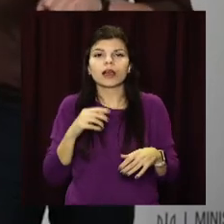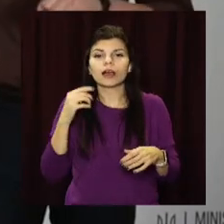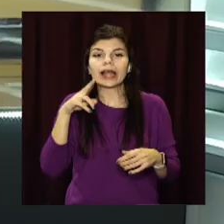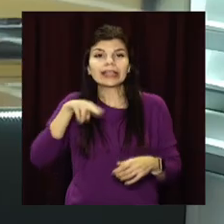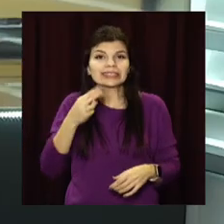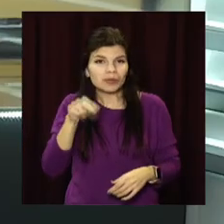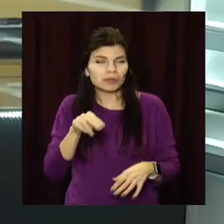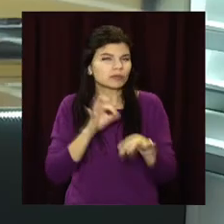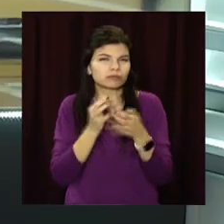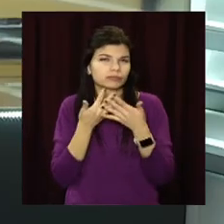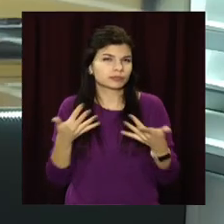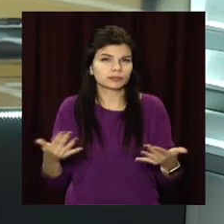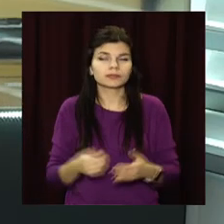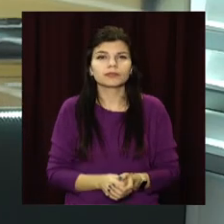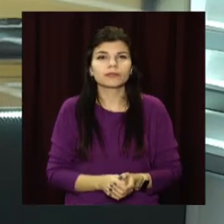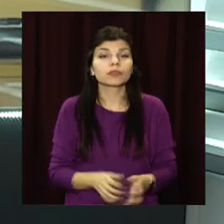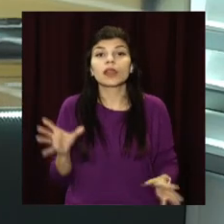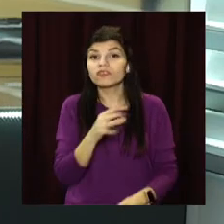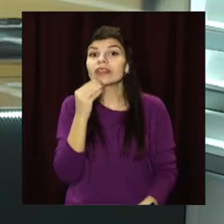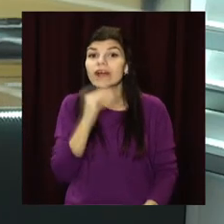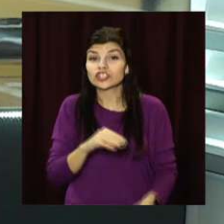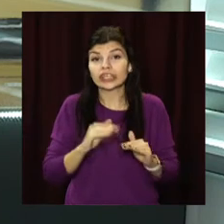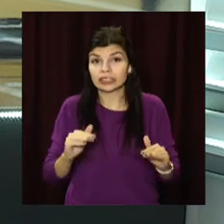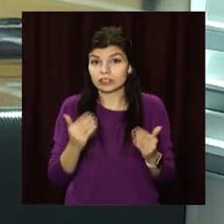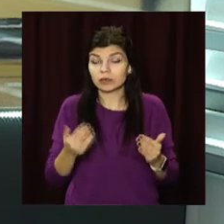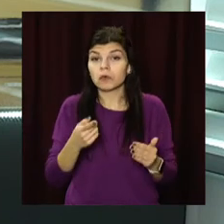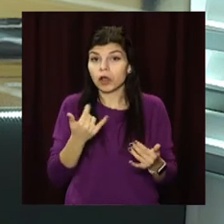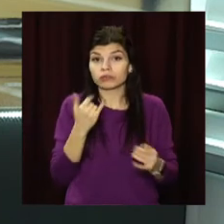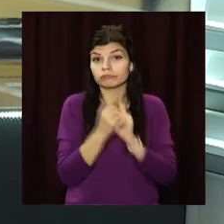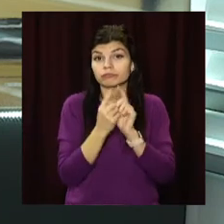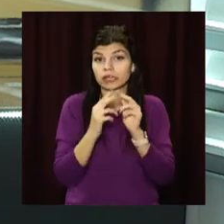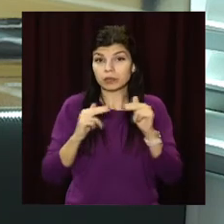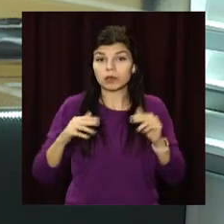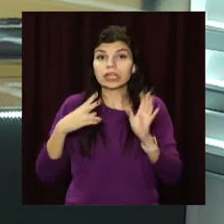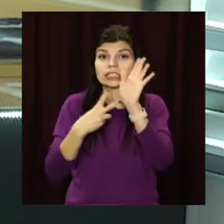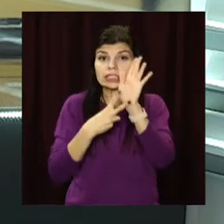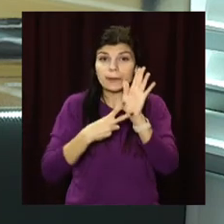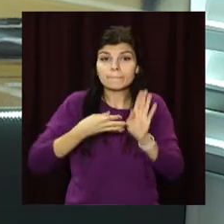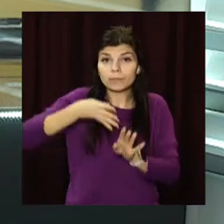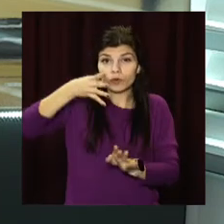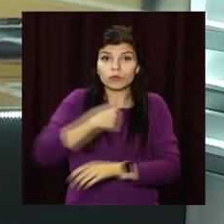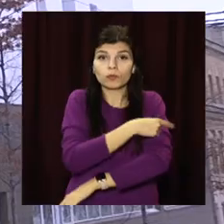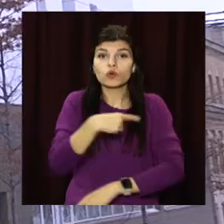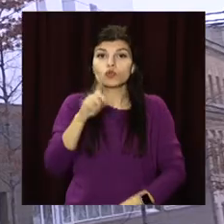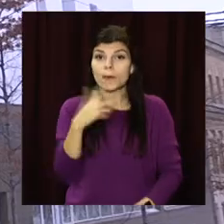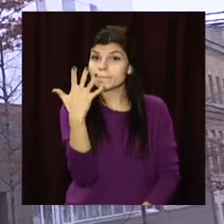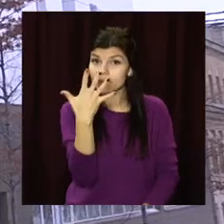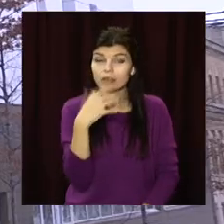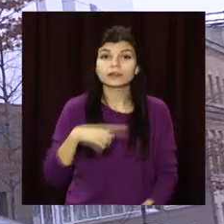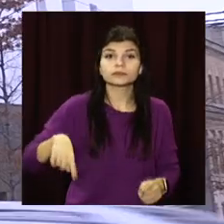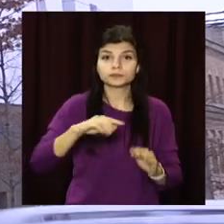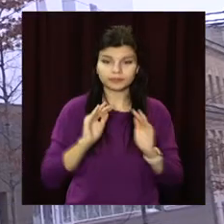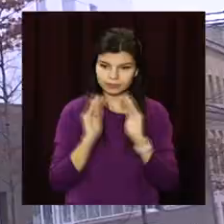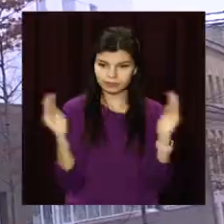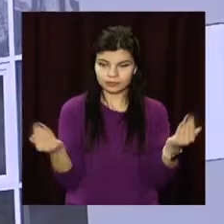ДЦП. Все найкраще дітям. У Дніпрі триває реконструкція семиповерхової дитячої лікарні номер 5. Фасад наразі